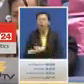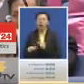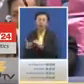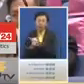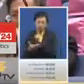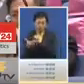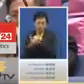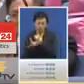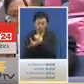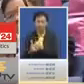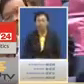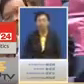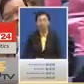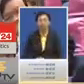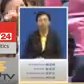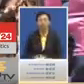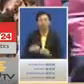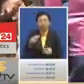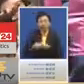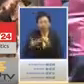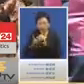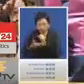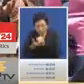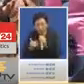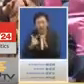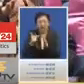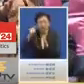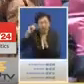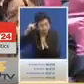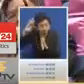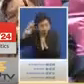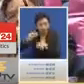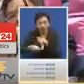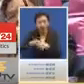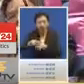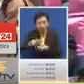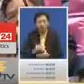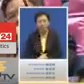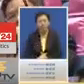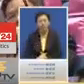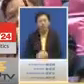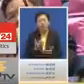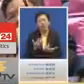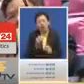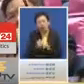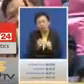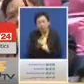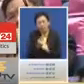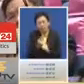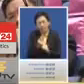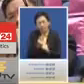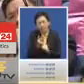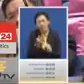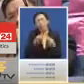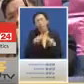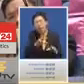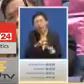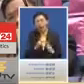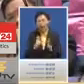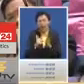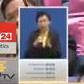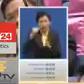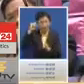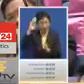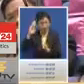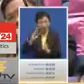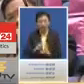ดเข้าสู่กระบวนการค้ายาบ้าแล้วท่านก็ปล่อยทิ้งมา5ปียาบ้าเนี่ยผ